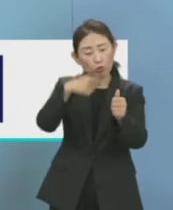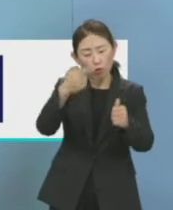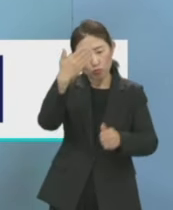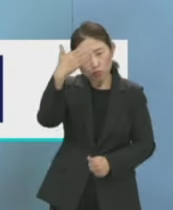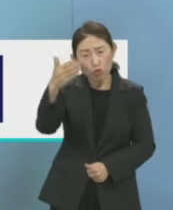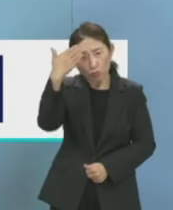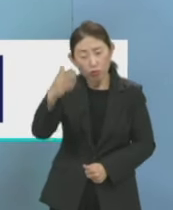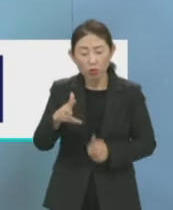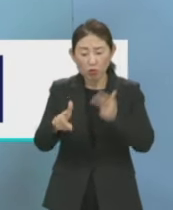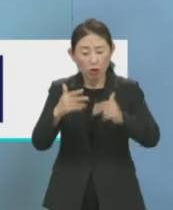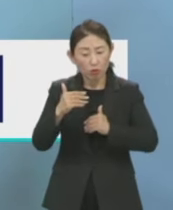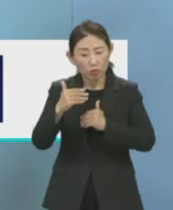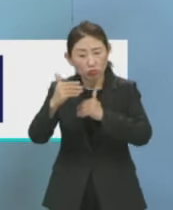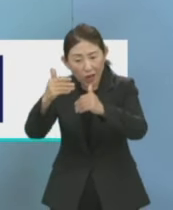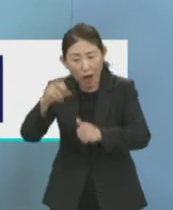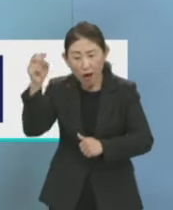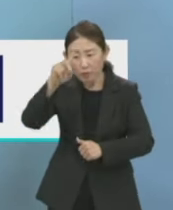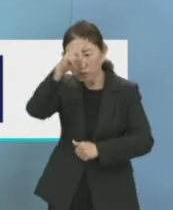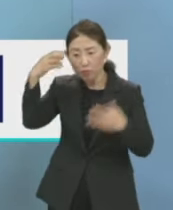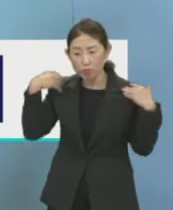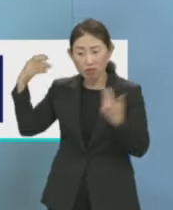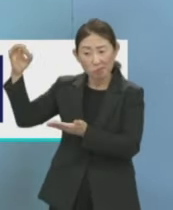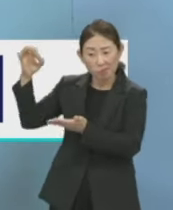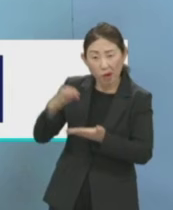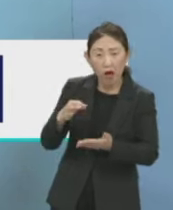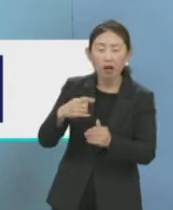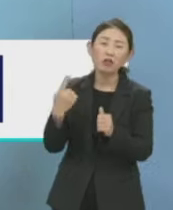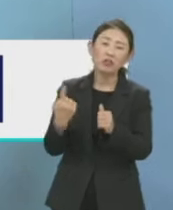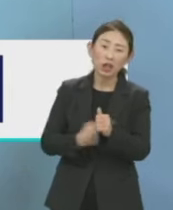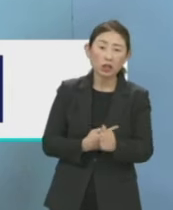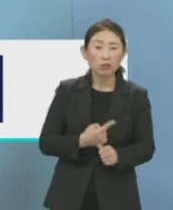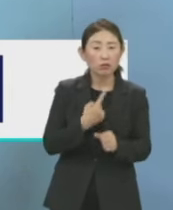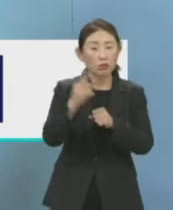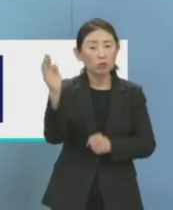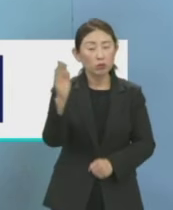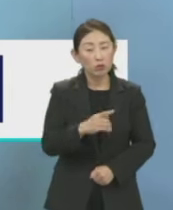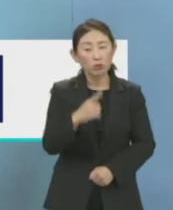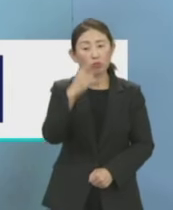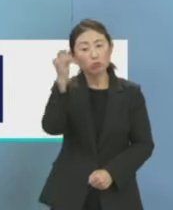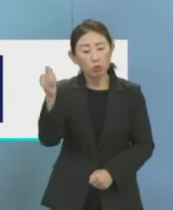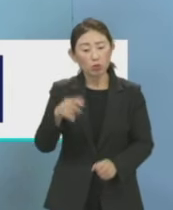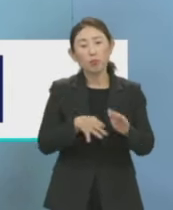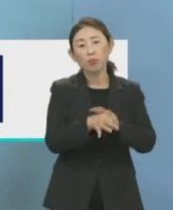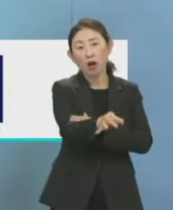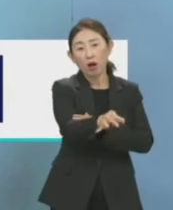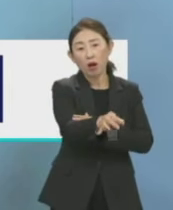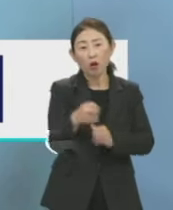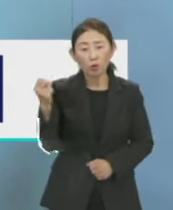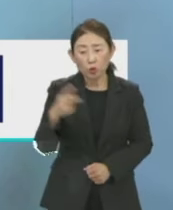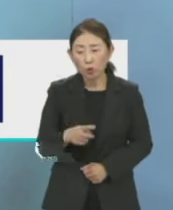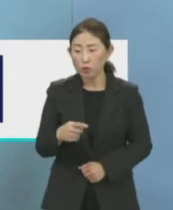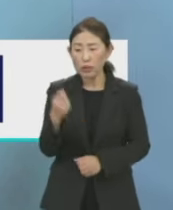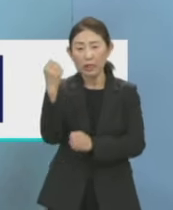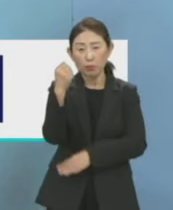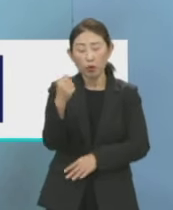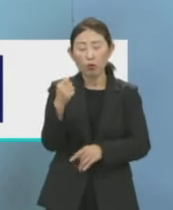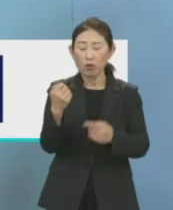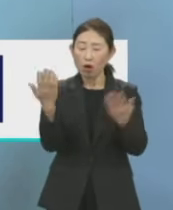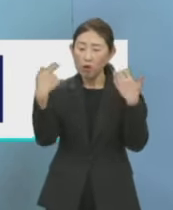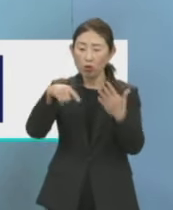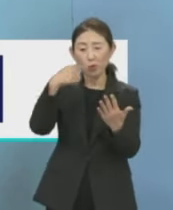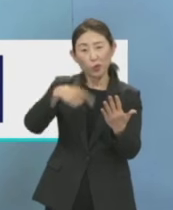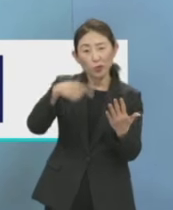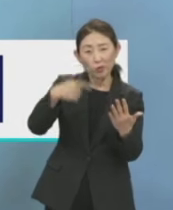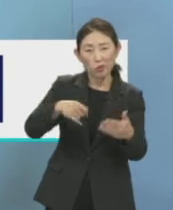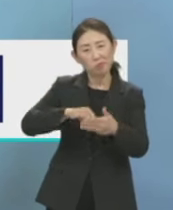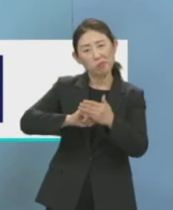있던 사업들의 예산이 대폭 줄어들어 내년부터는 학부모들의 부담이 늘어나는 것은 물론이고 기본적인 교육활동도 차질이